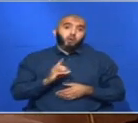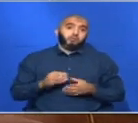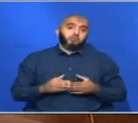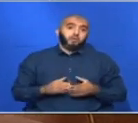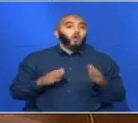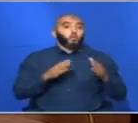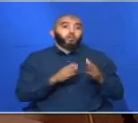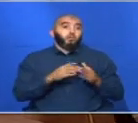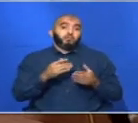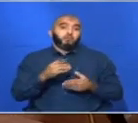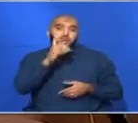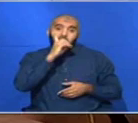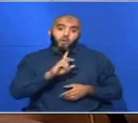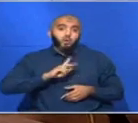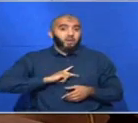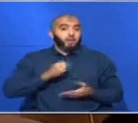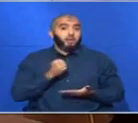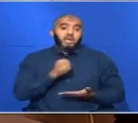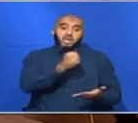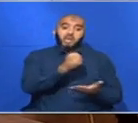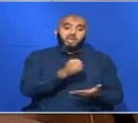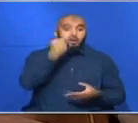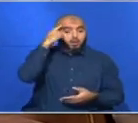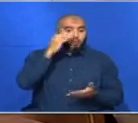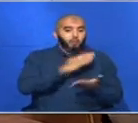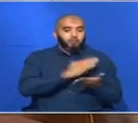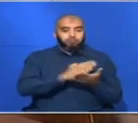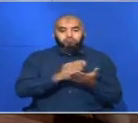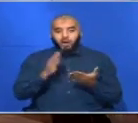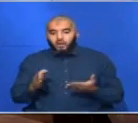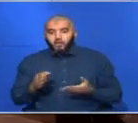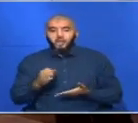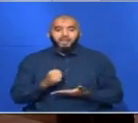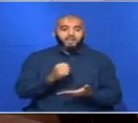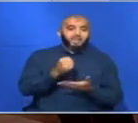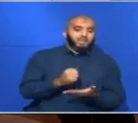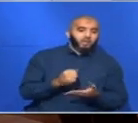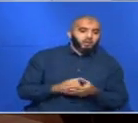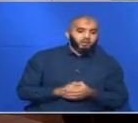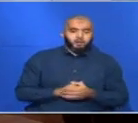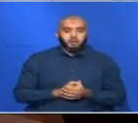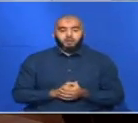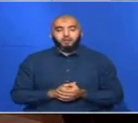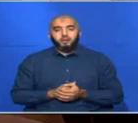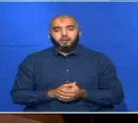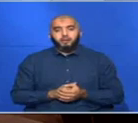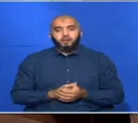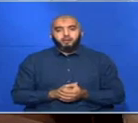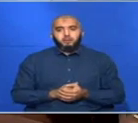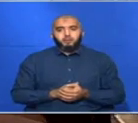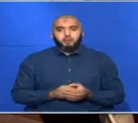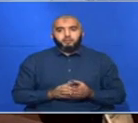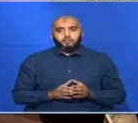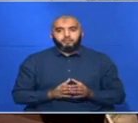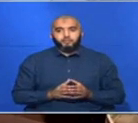الميراث جعله الاسلام من اجل ان يقسم الثروه حتى لا تتراكم الثروه وتصبح ربما راس مال